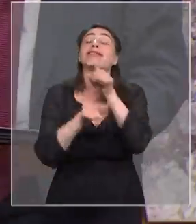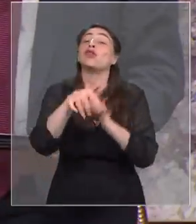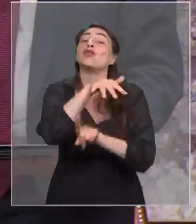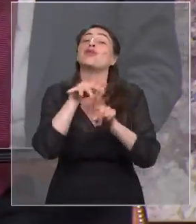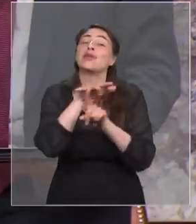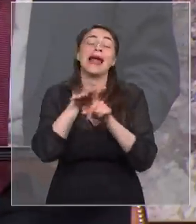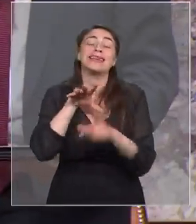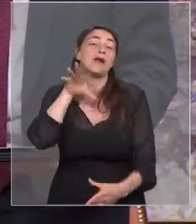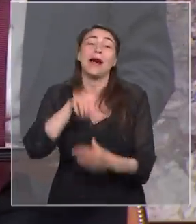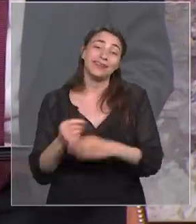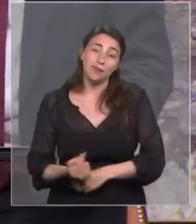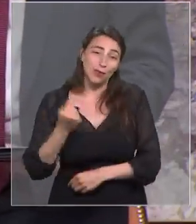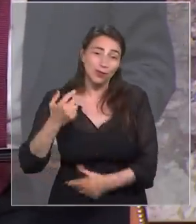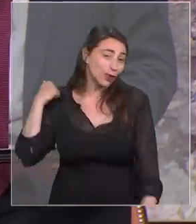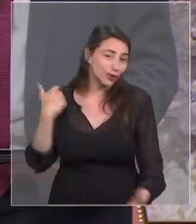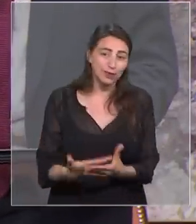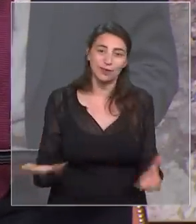ministre.